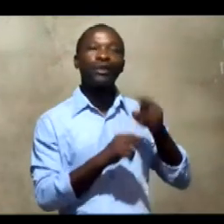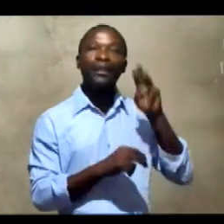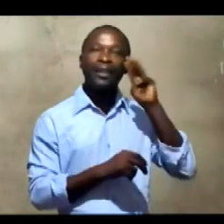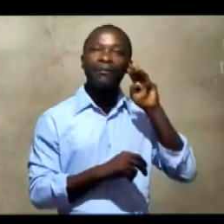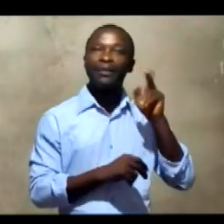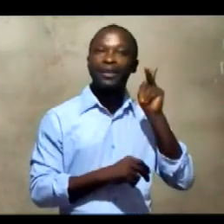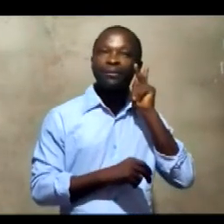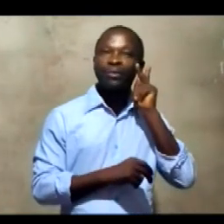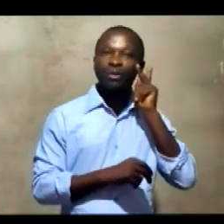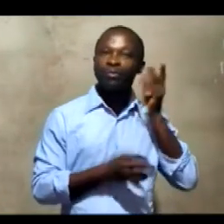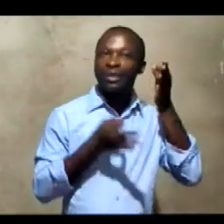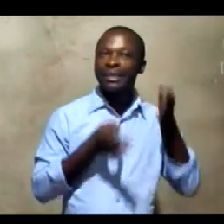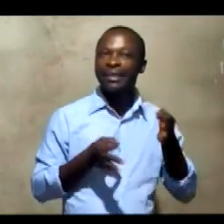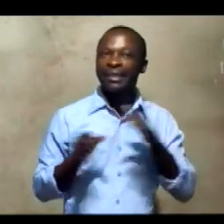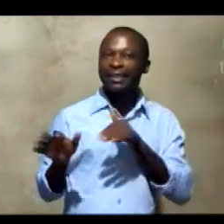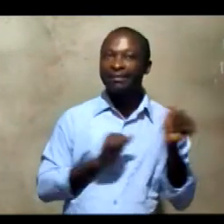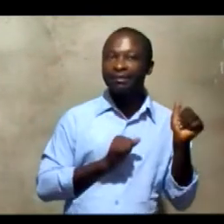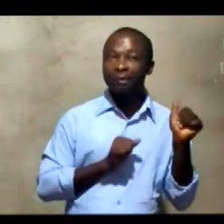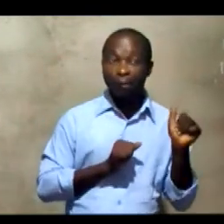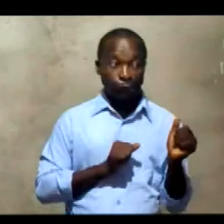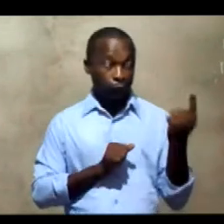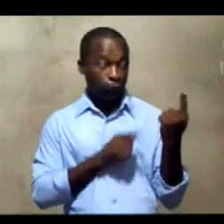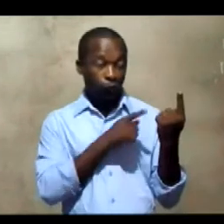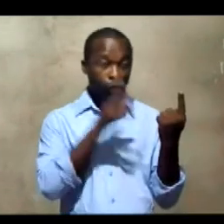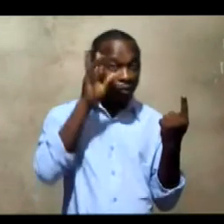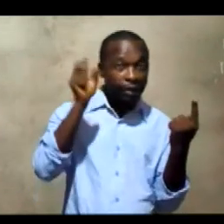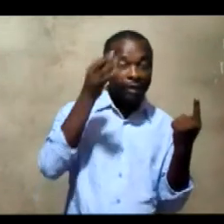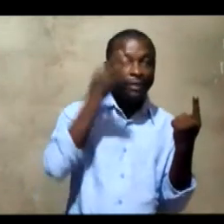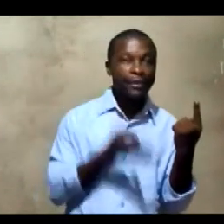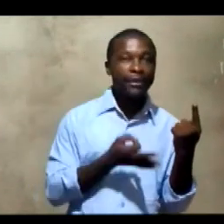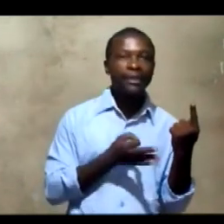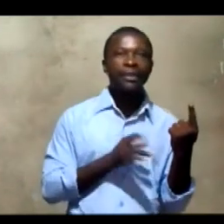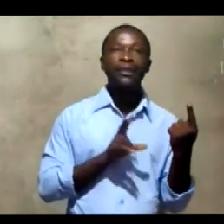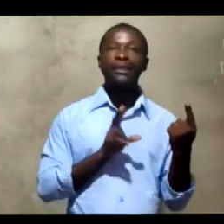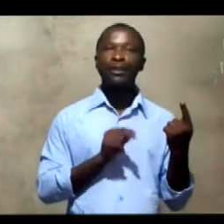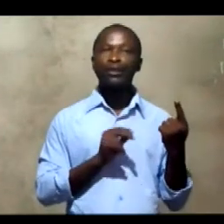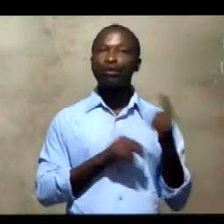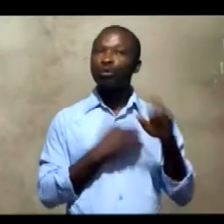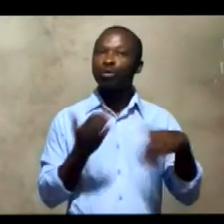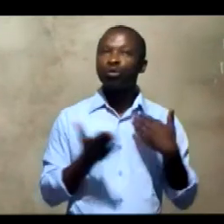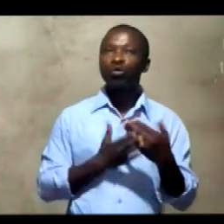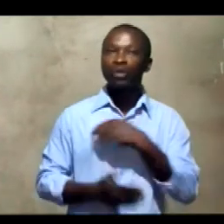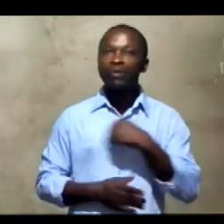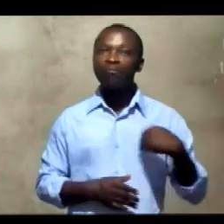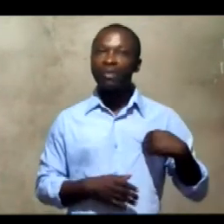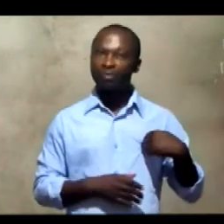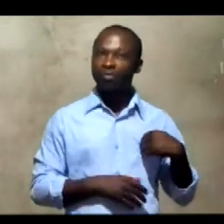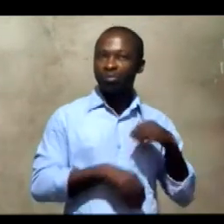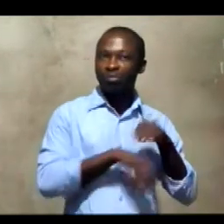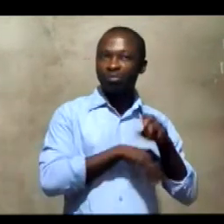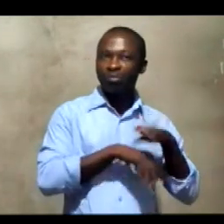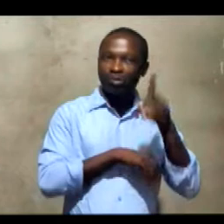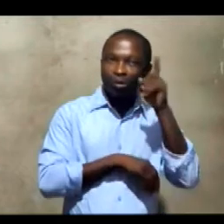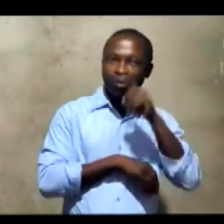couplées n'est pas une décision personnelle du président Maurice Kamto, président national du MRC, mais c'est une décision du Conseil